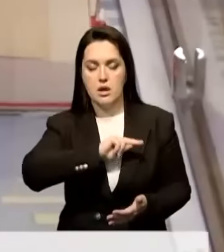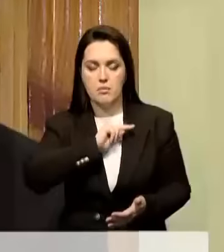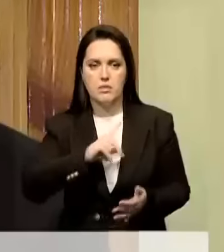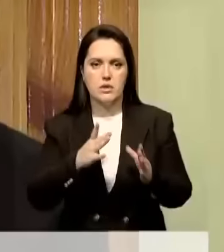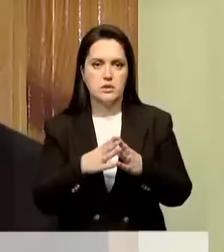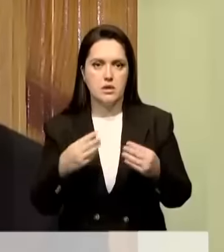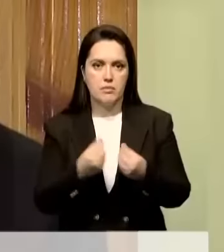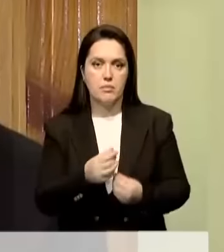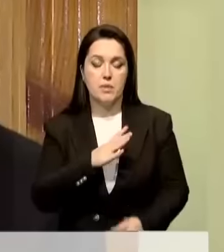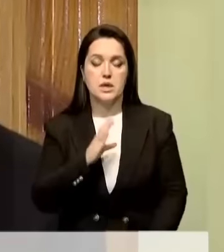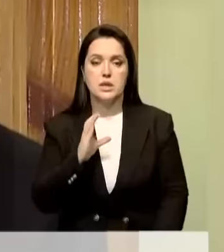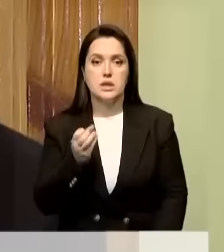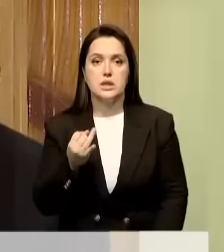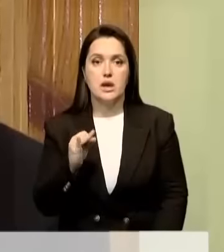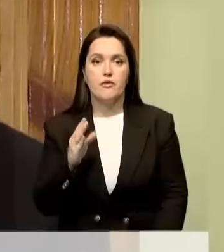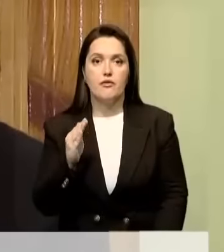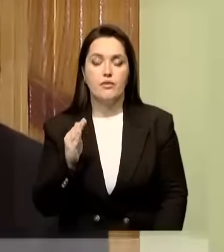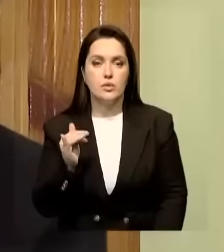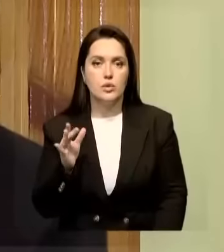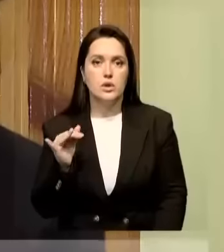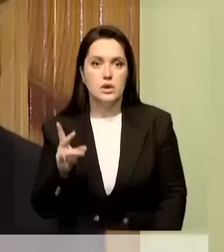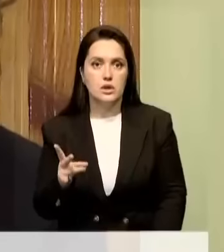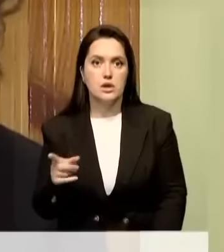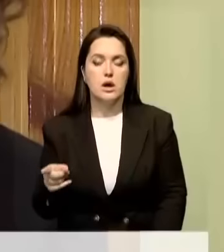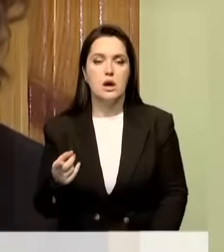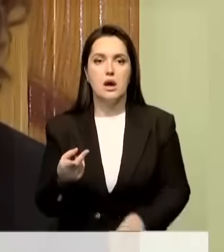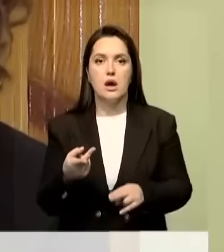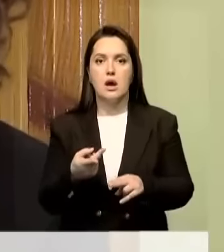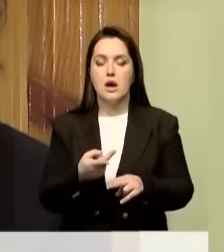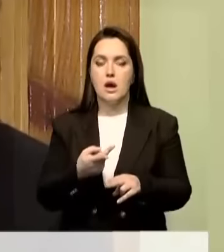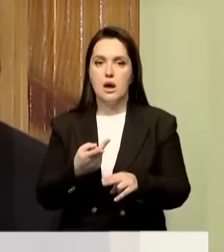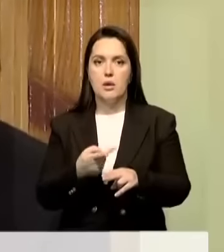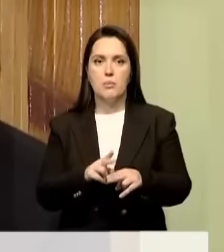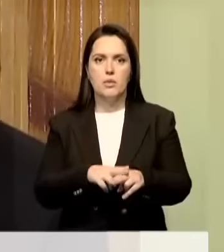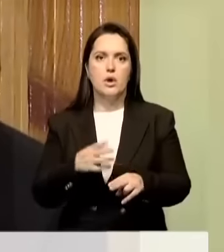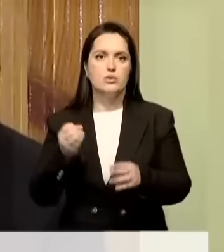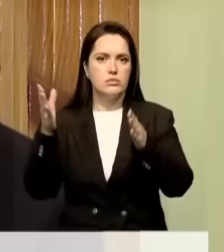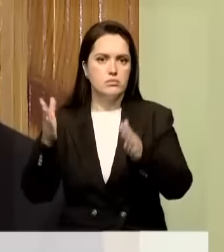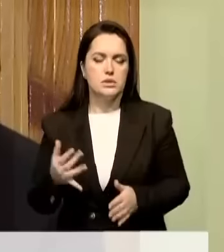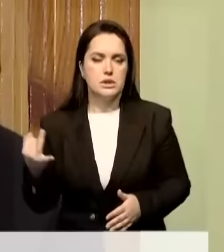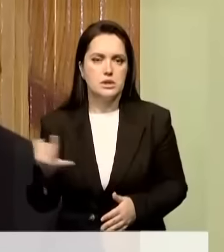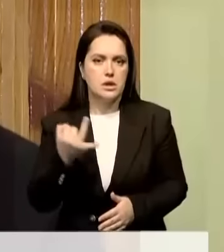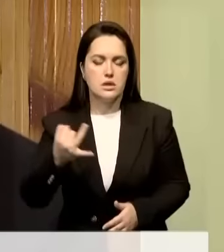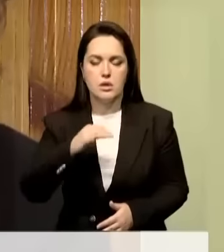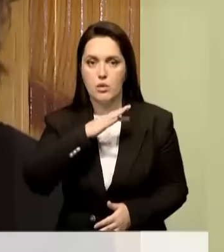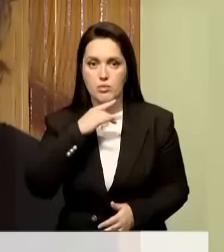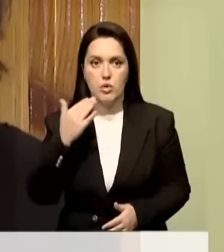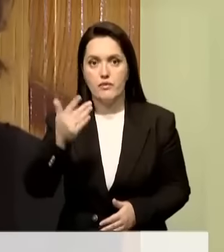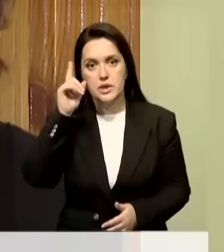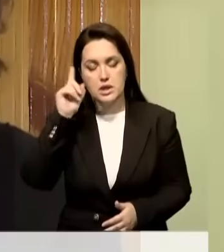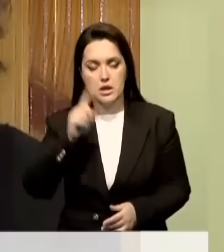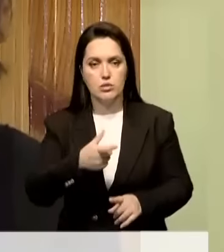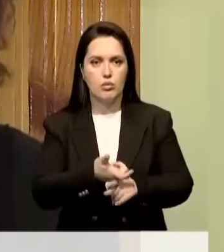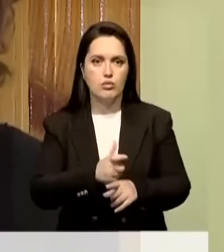семьянине. Сакен Сейфуллин – это еще вообще не прочитанная книга. Вот вы знаете, очень